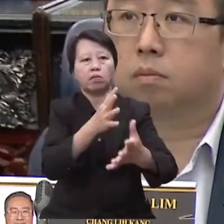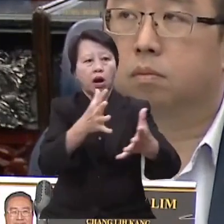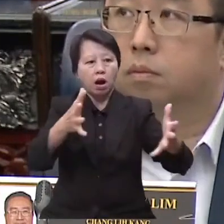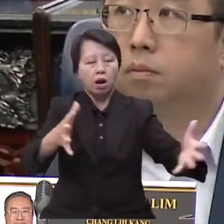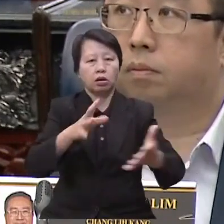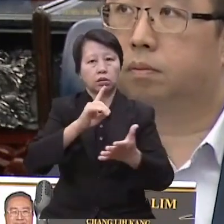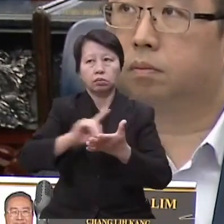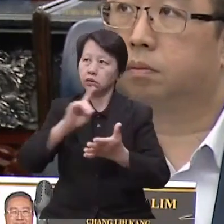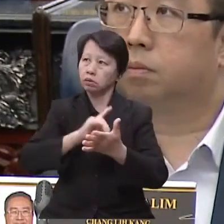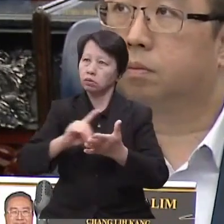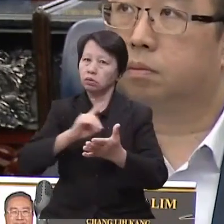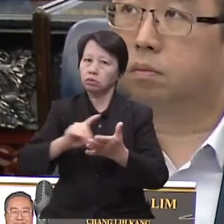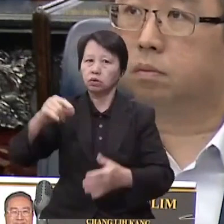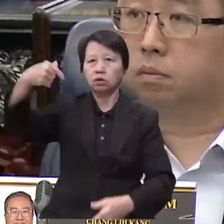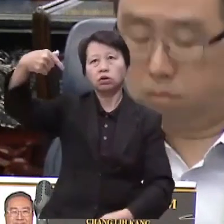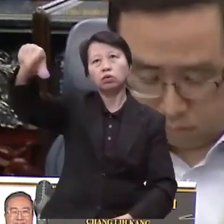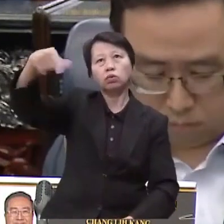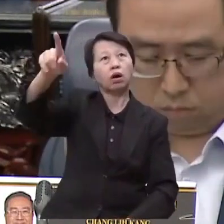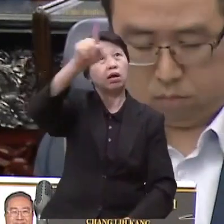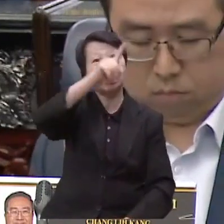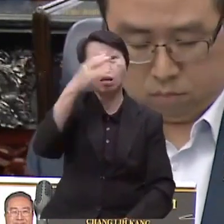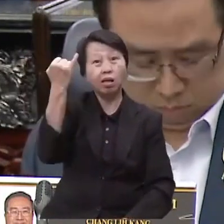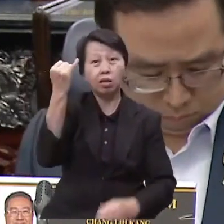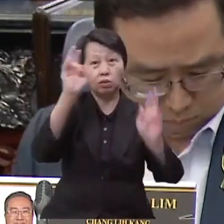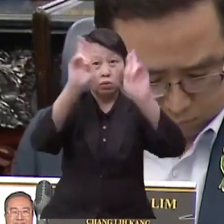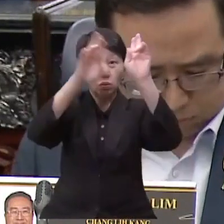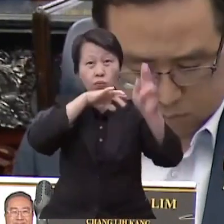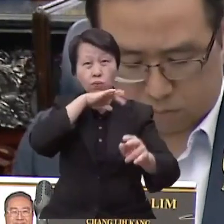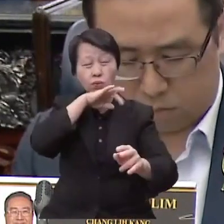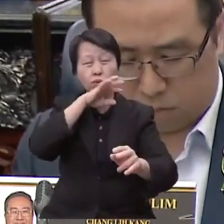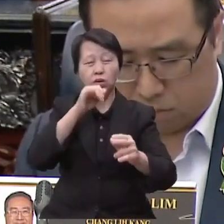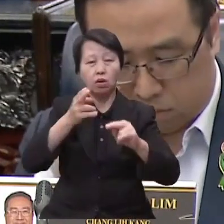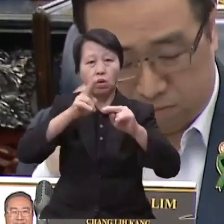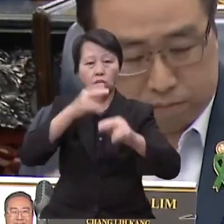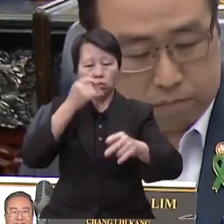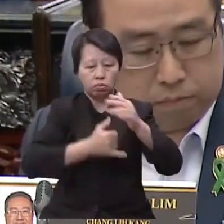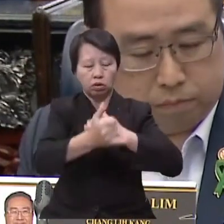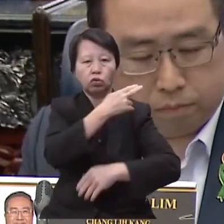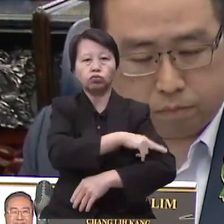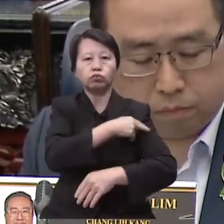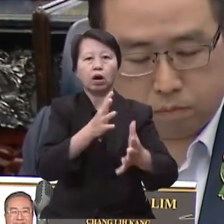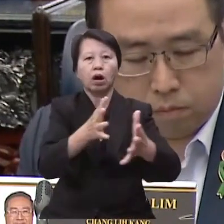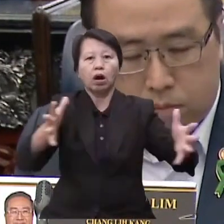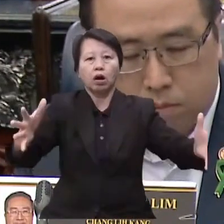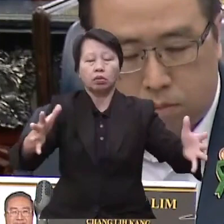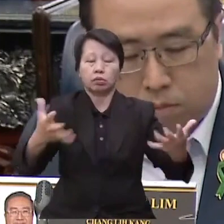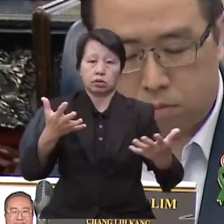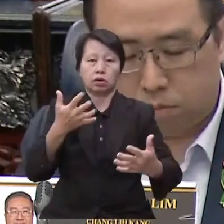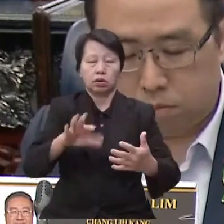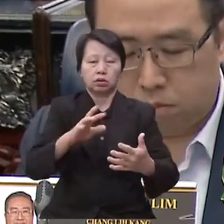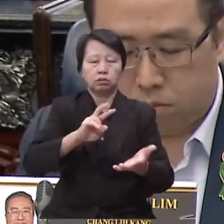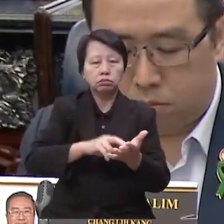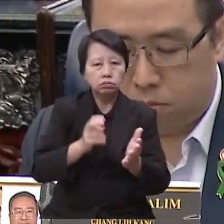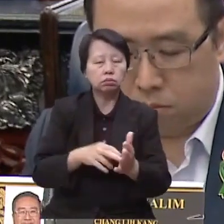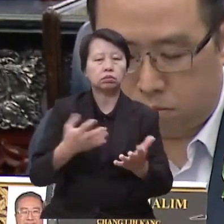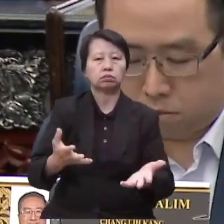minggu-minggu sejak kualiti udara kita telah terjejas Ia telah meningkat dengan begitu ketara dan apabila i